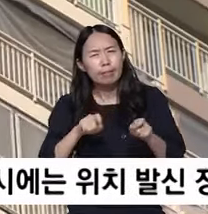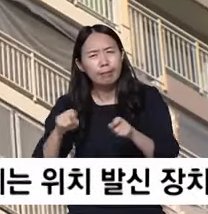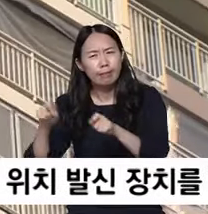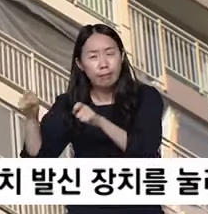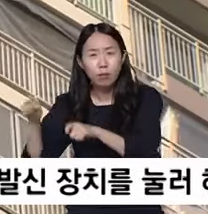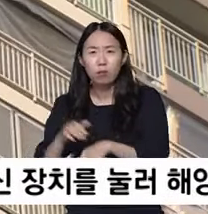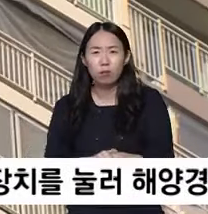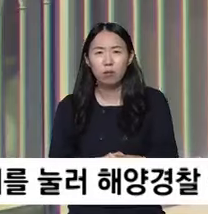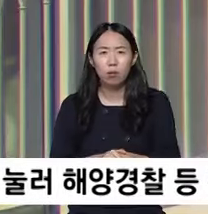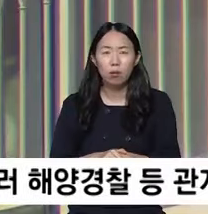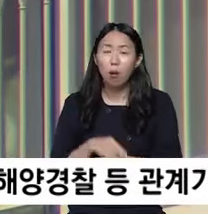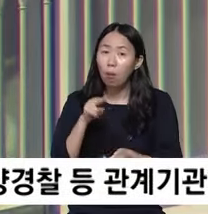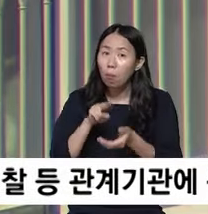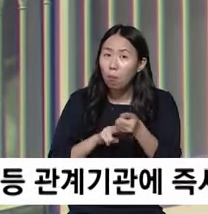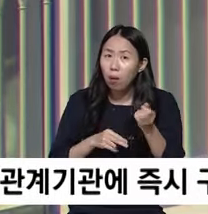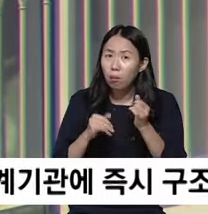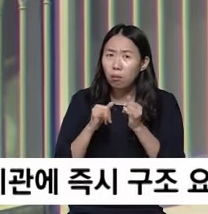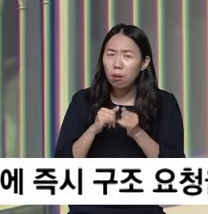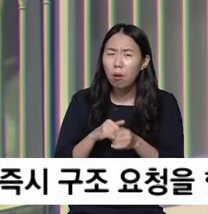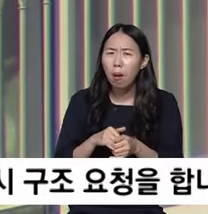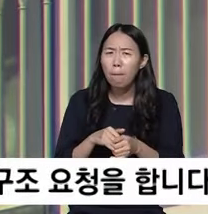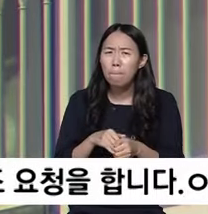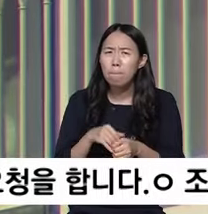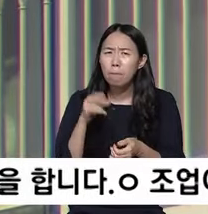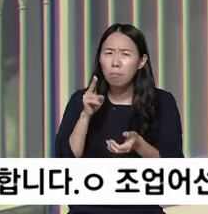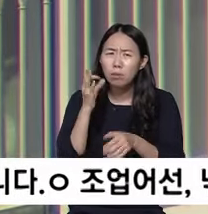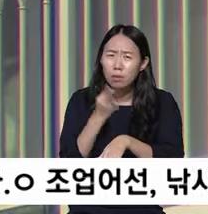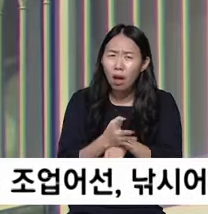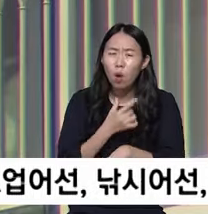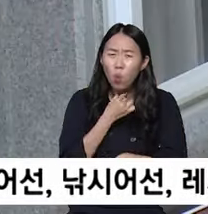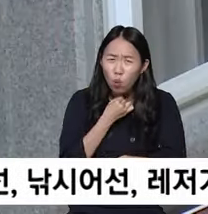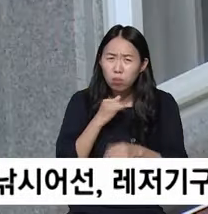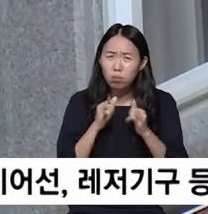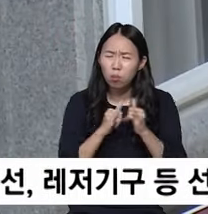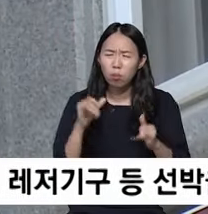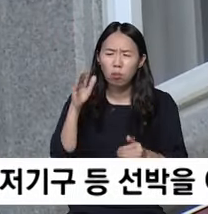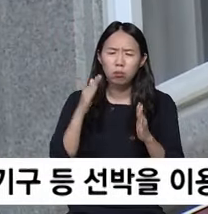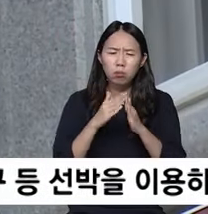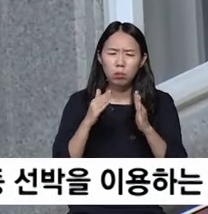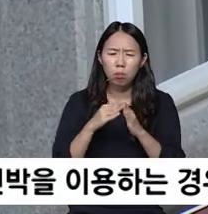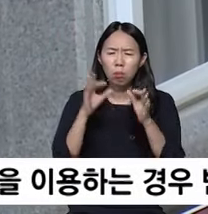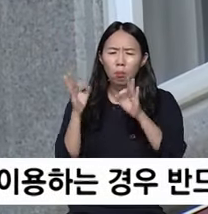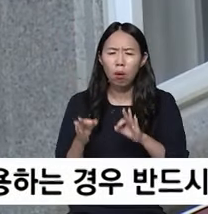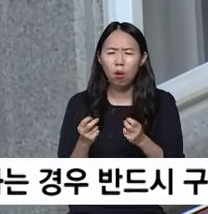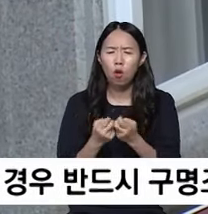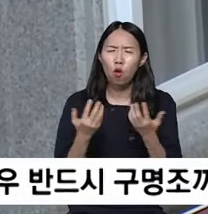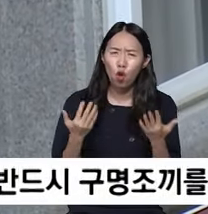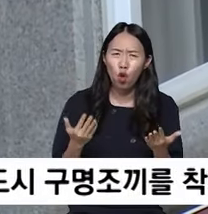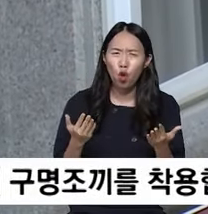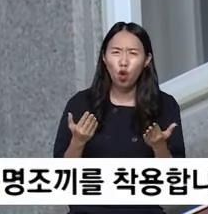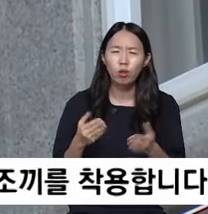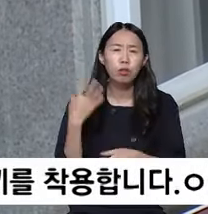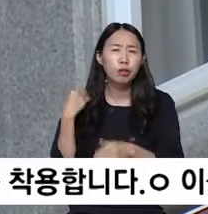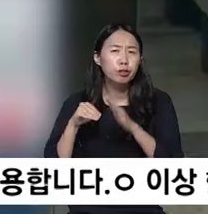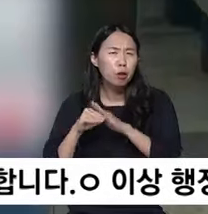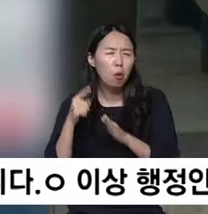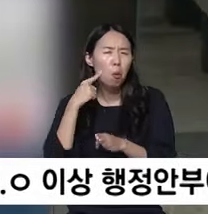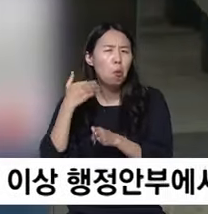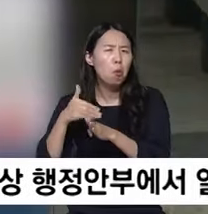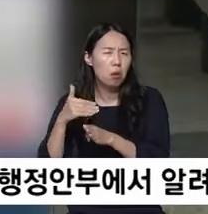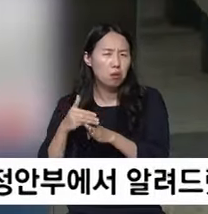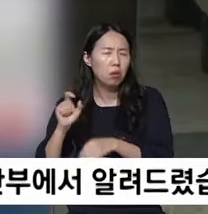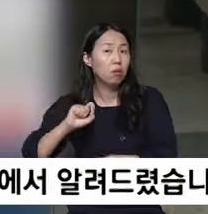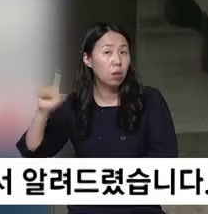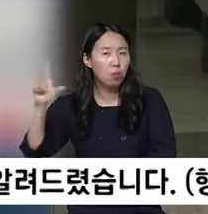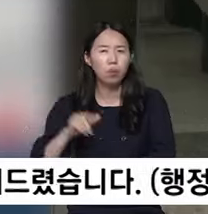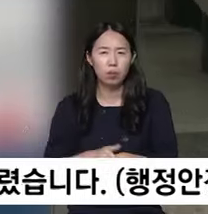매수자 역시 집값 추가 하락을 우려해 매매보다는 전월세로 몰리고 있습니다. 지역 부동산 시장이 극심한 침체를